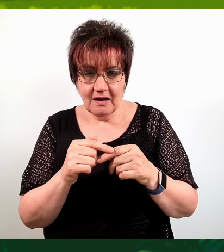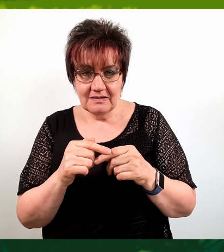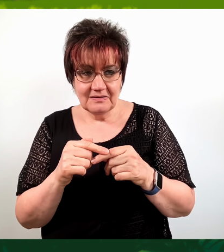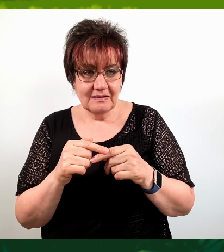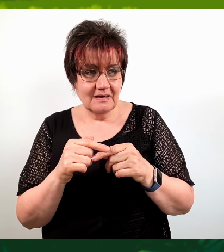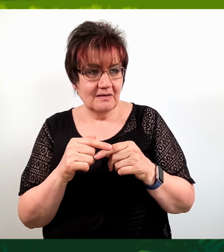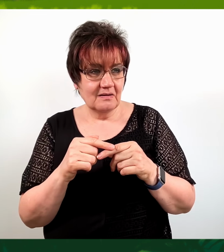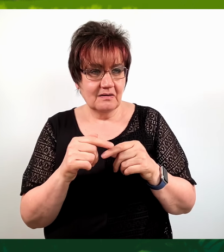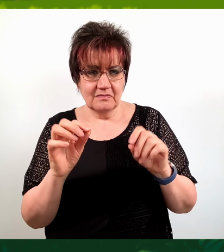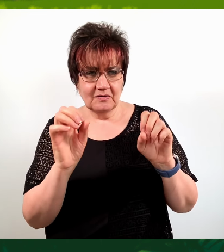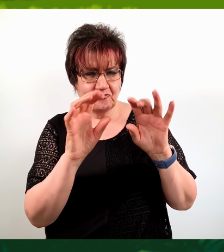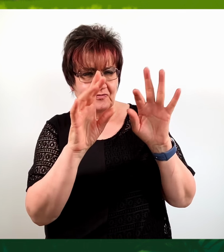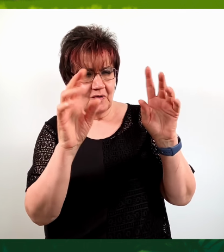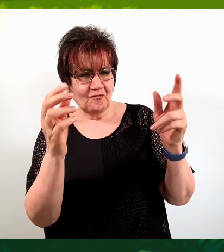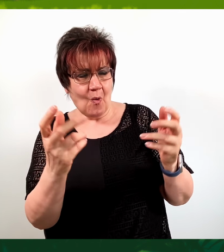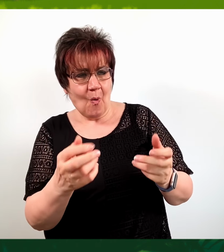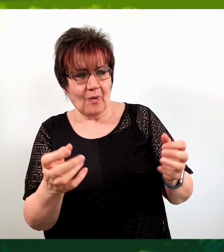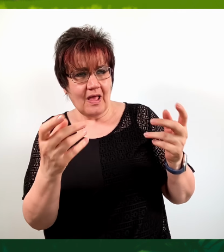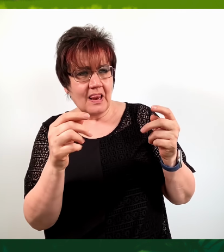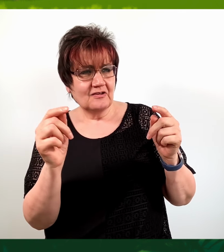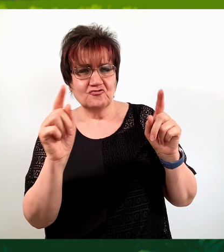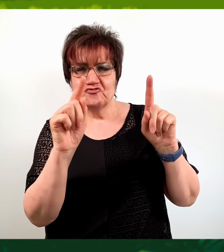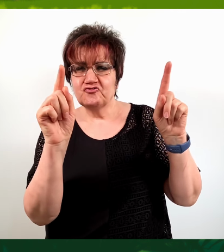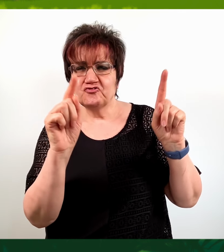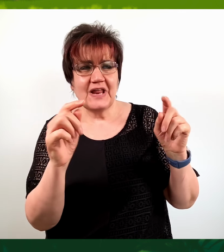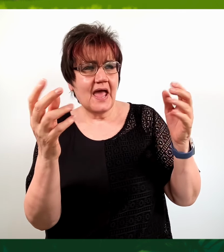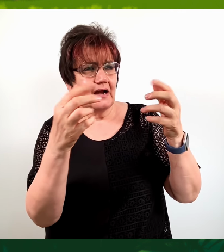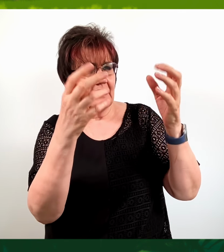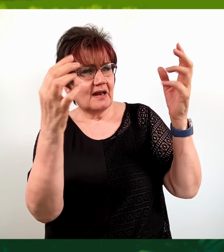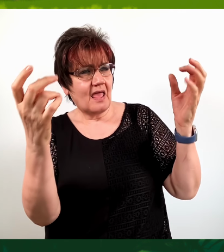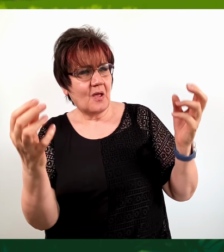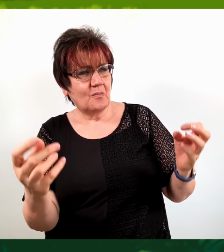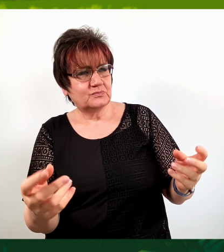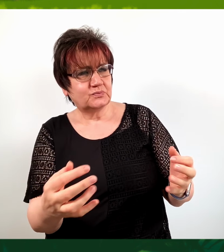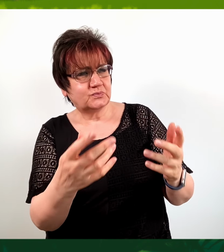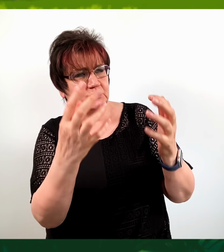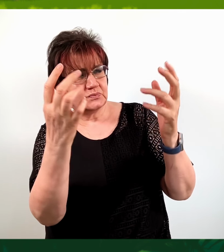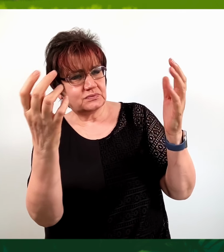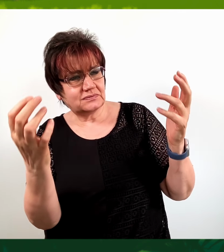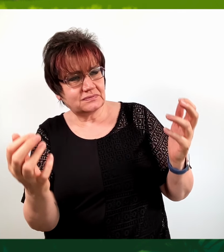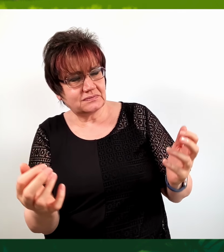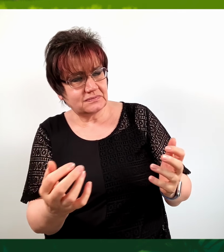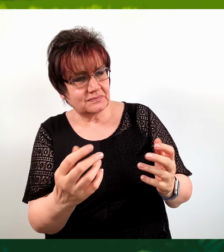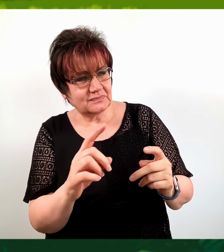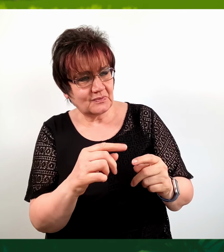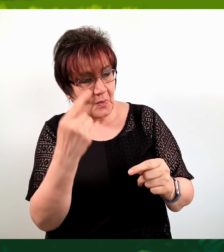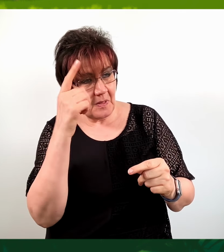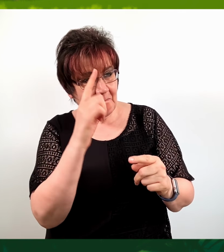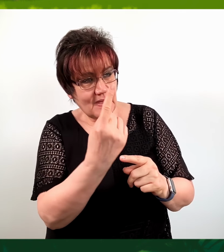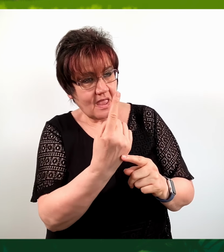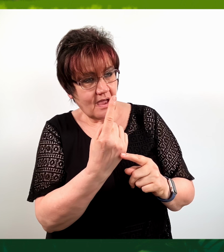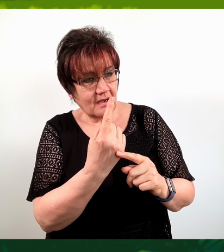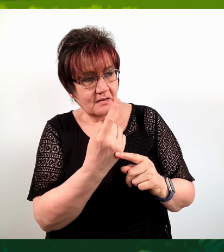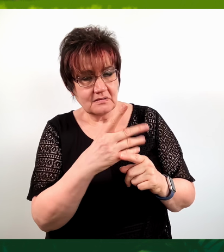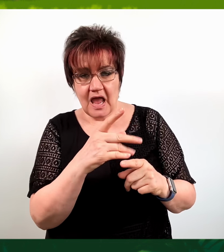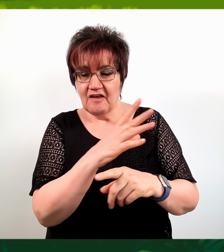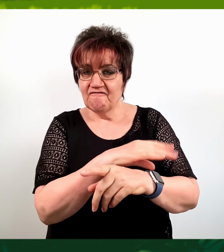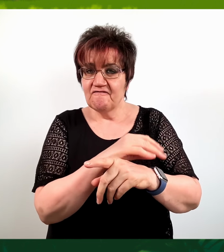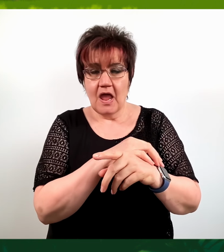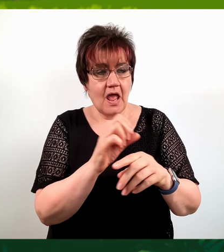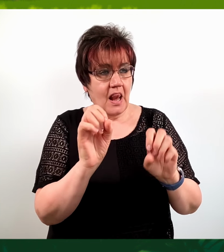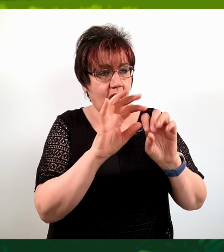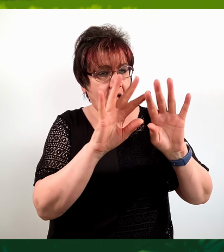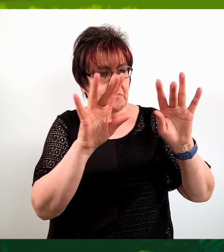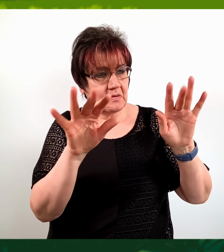funkelten um ihn herum tausende Sterne, die ihn umkreisten und der Bär verlor sein